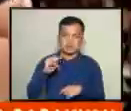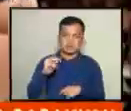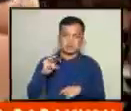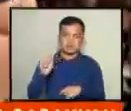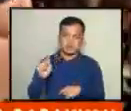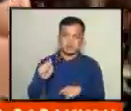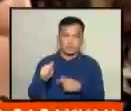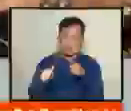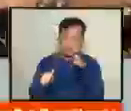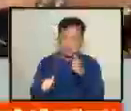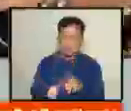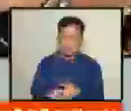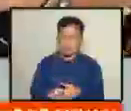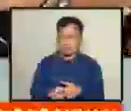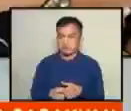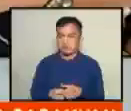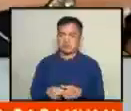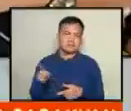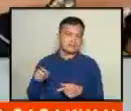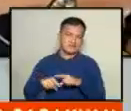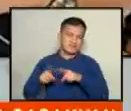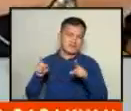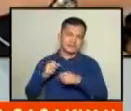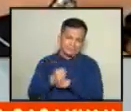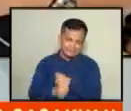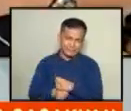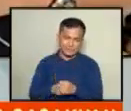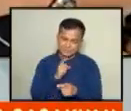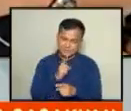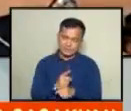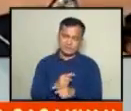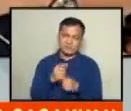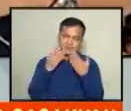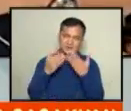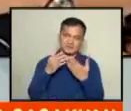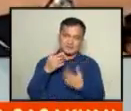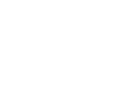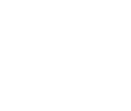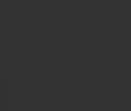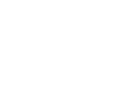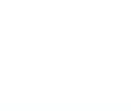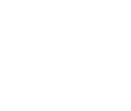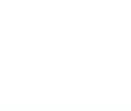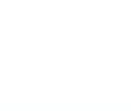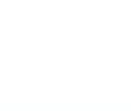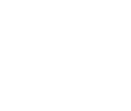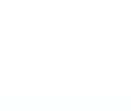Luchi. Kaibang kalbaryo rin yan talaga. Maraming salamat, Gerard de la Peña.